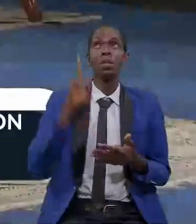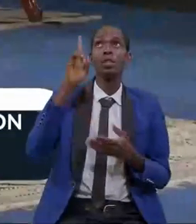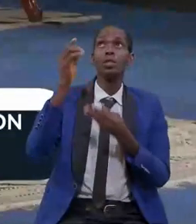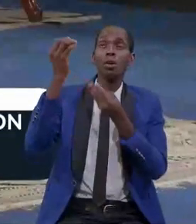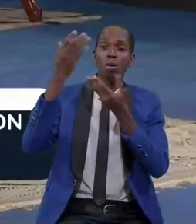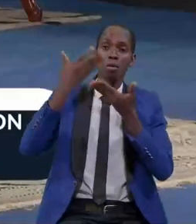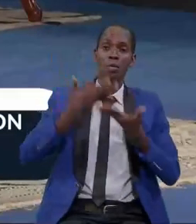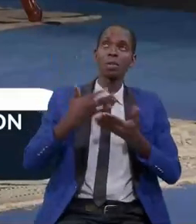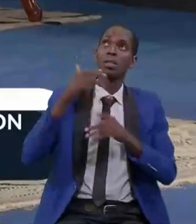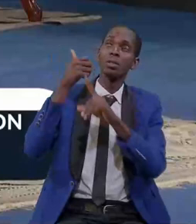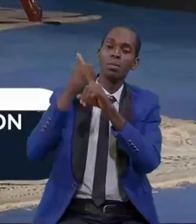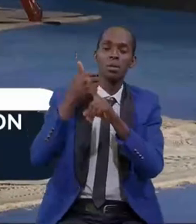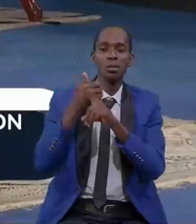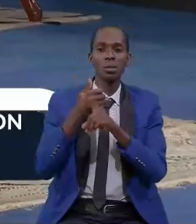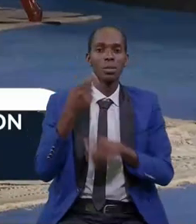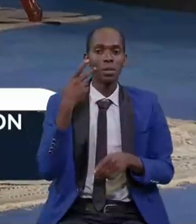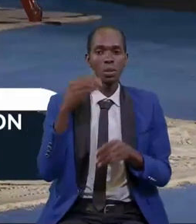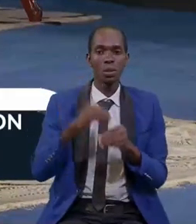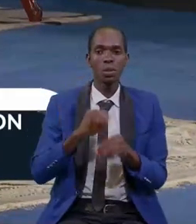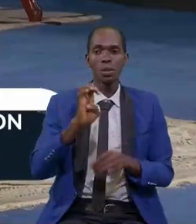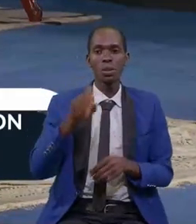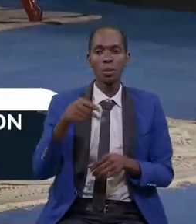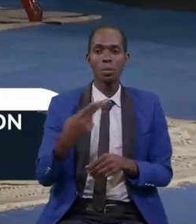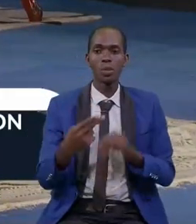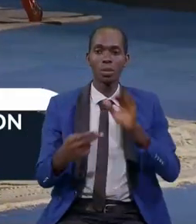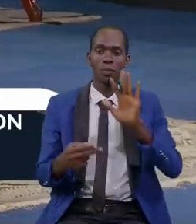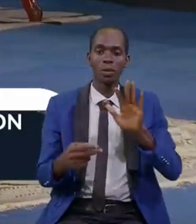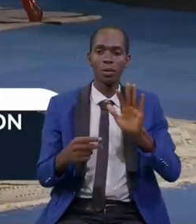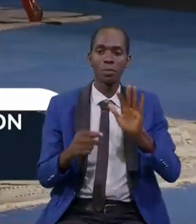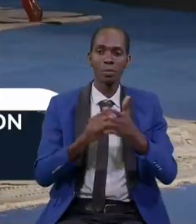s'est livré lui-même en Éphésiens 5.